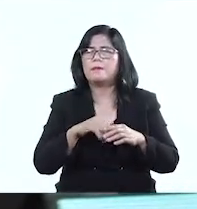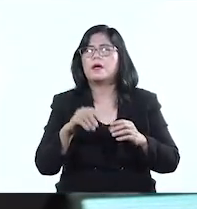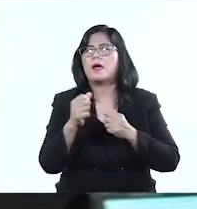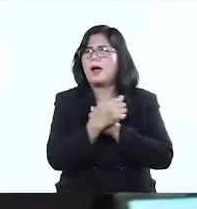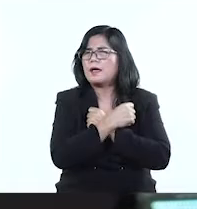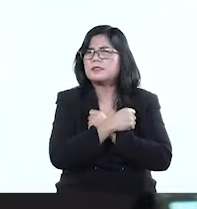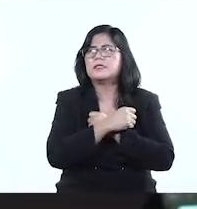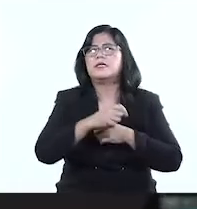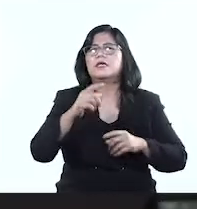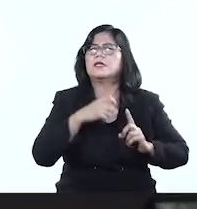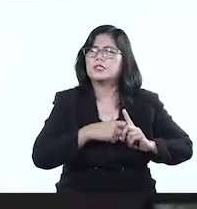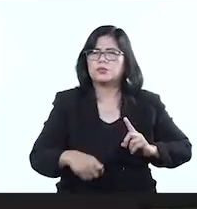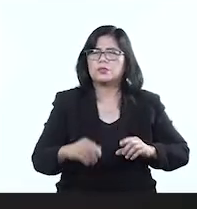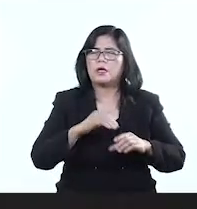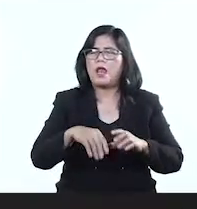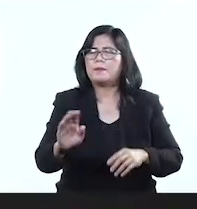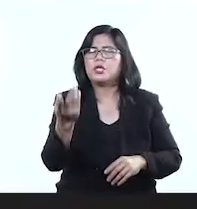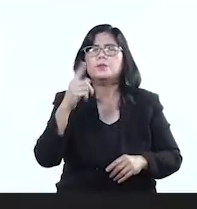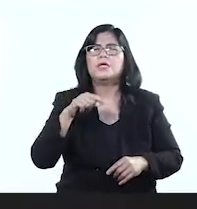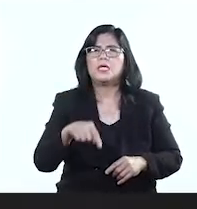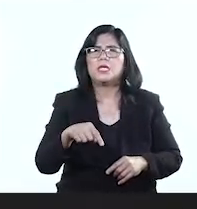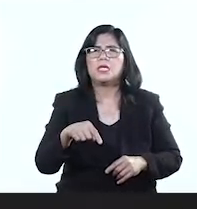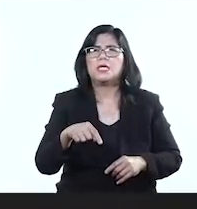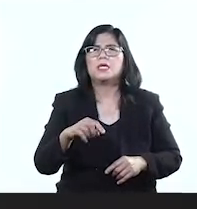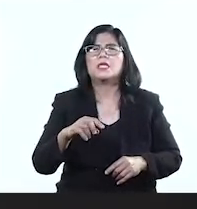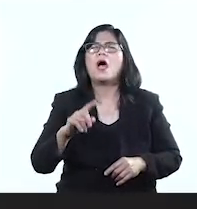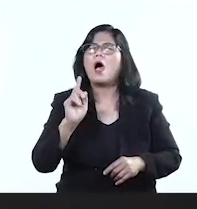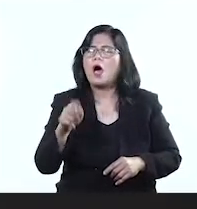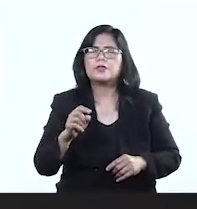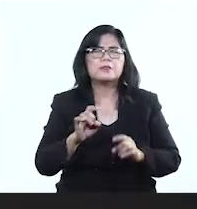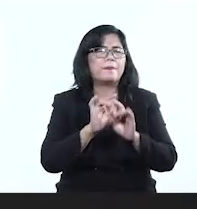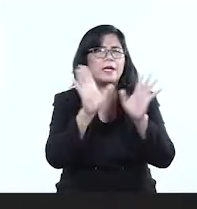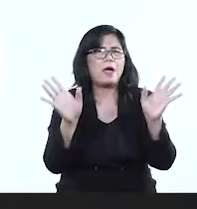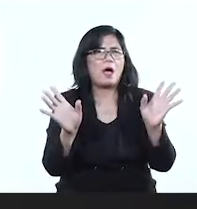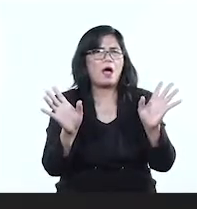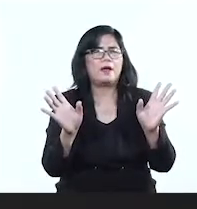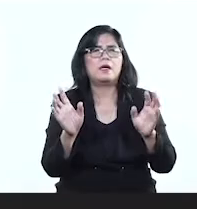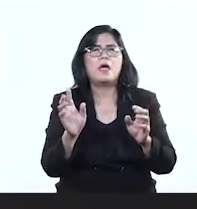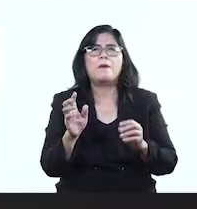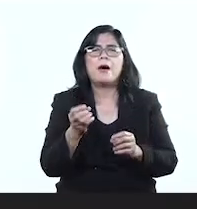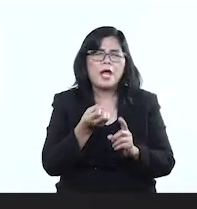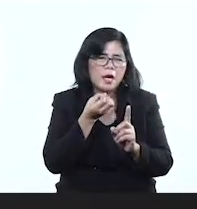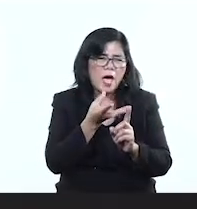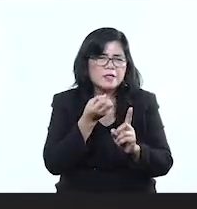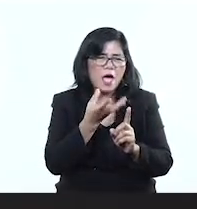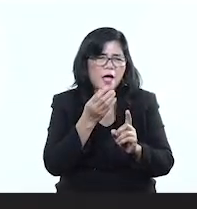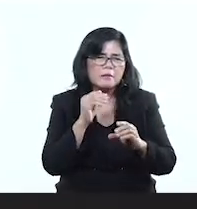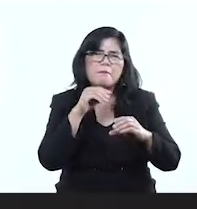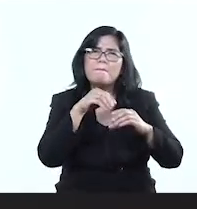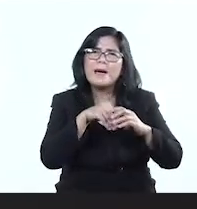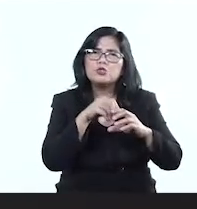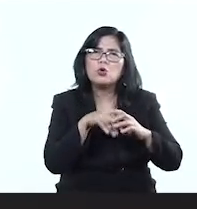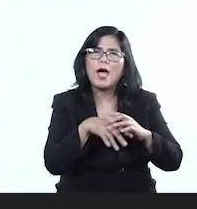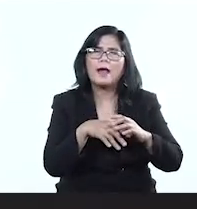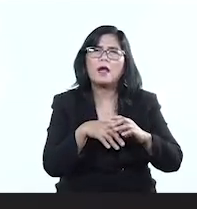di dalam hidup ini Minimal kita bisa membedakan mana nasehat di mana masukkan